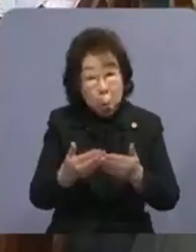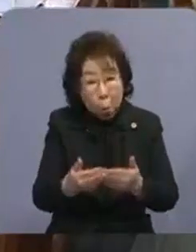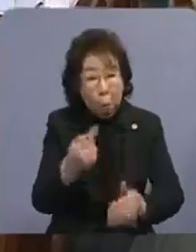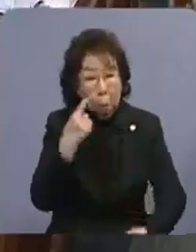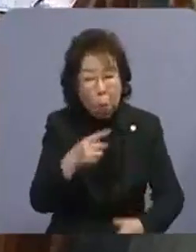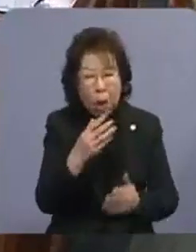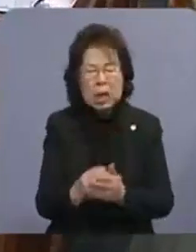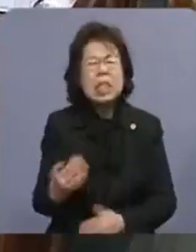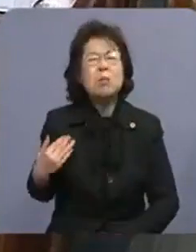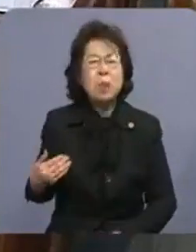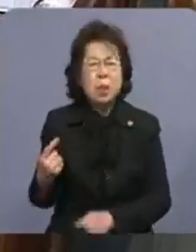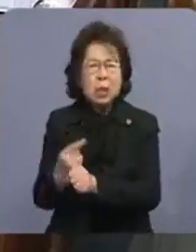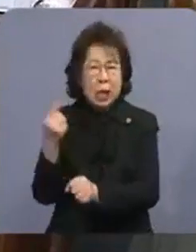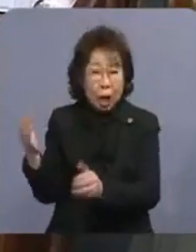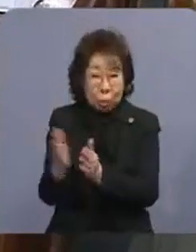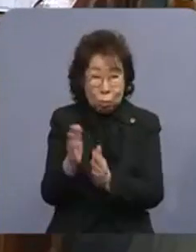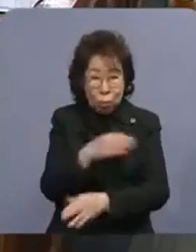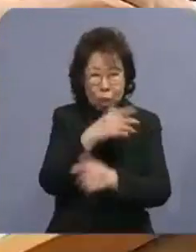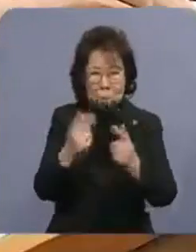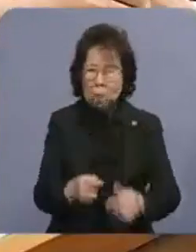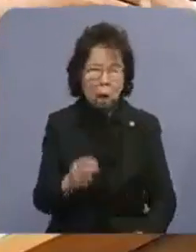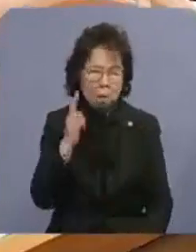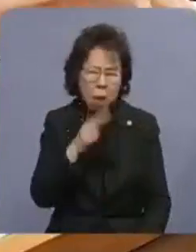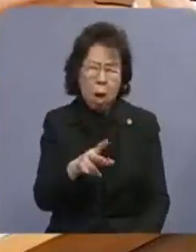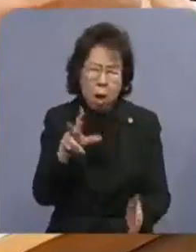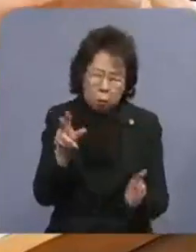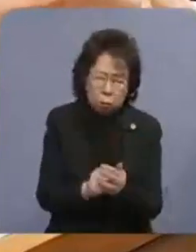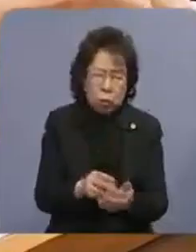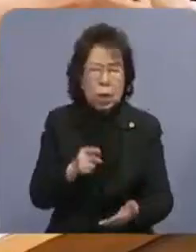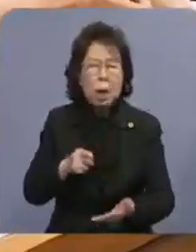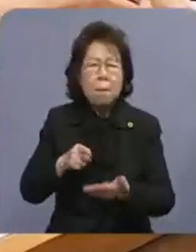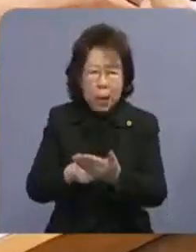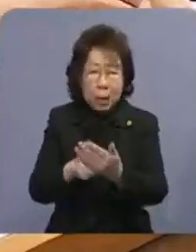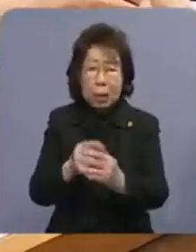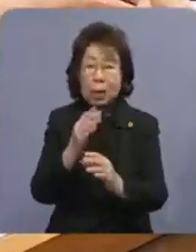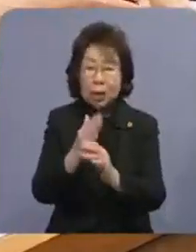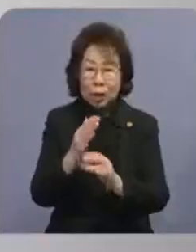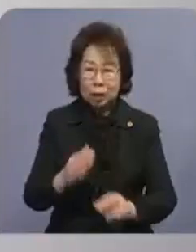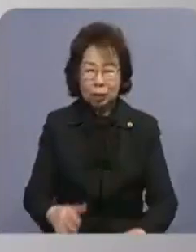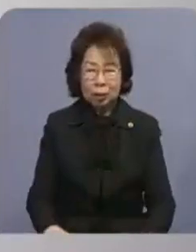이미 지난해부터 여러 번 심각한 문제가 제기됐습니다